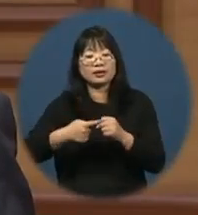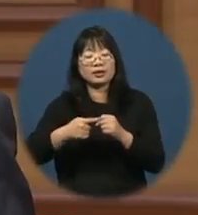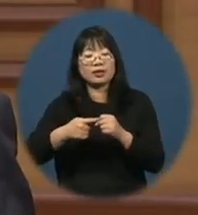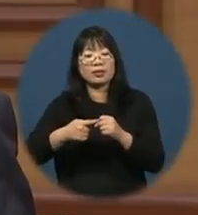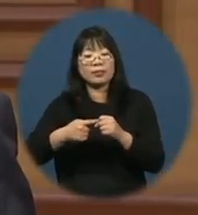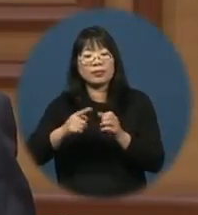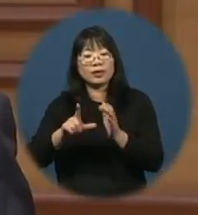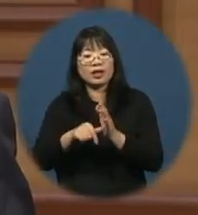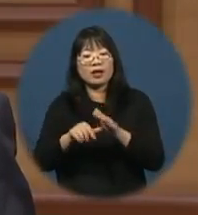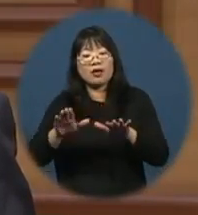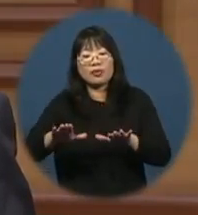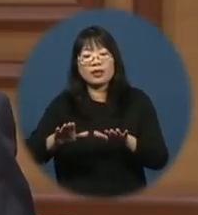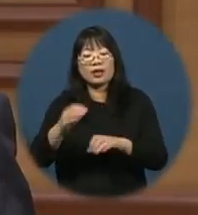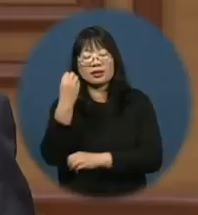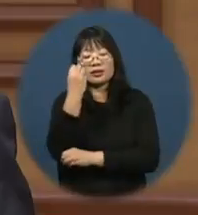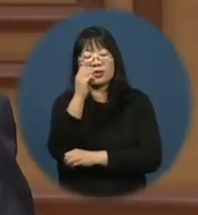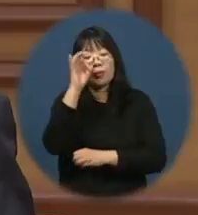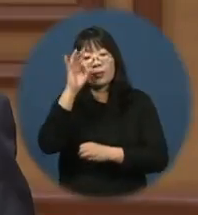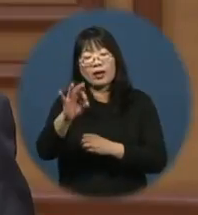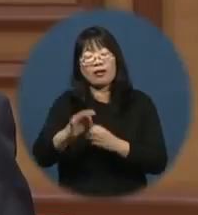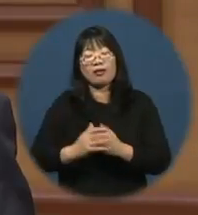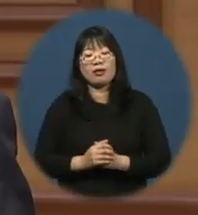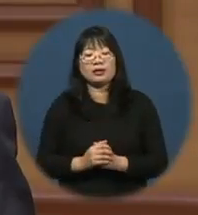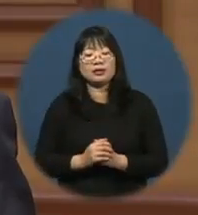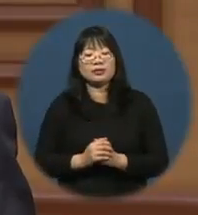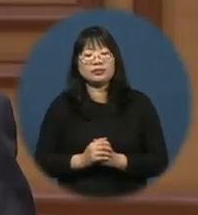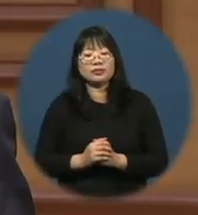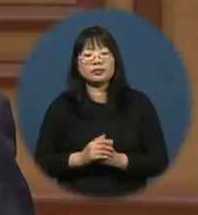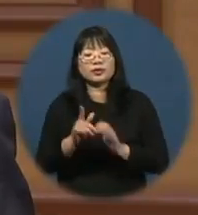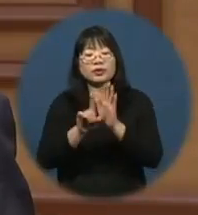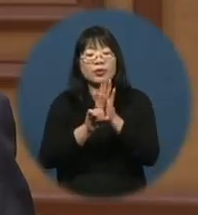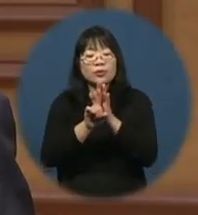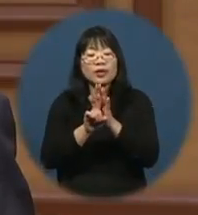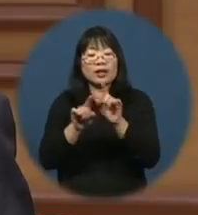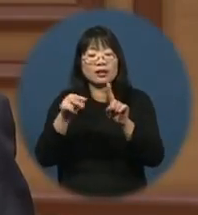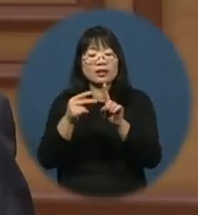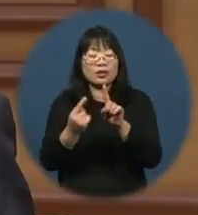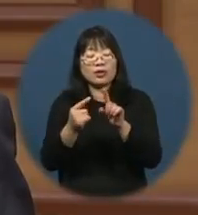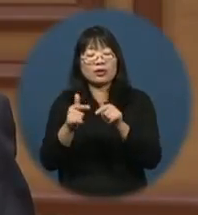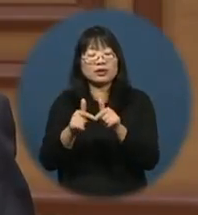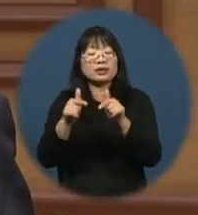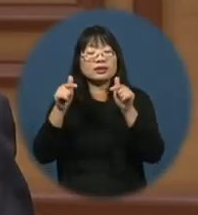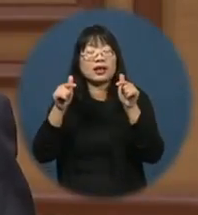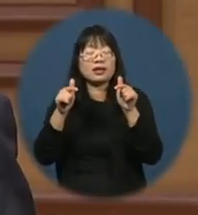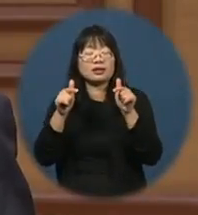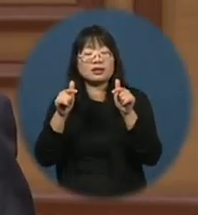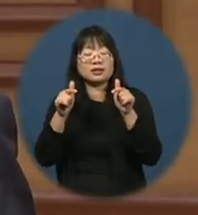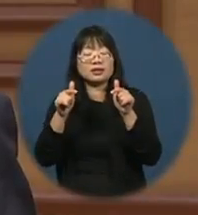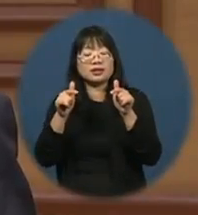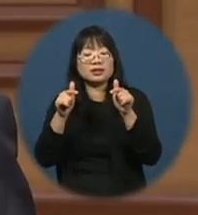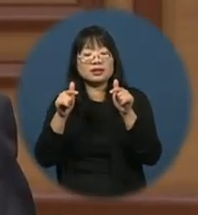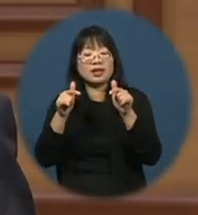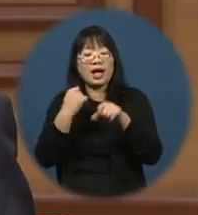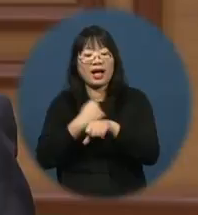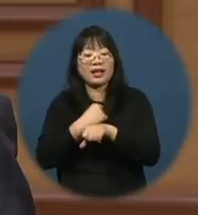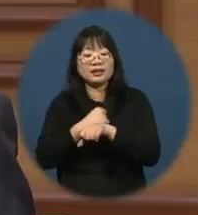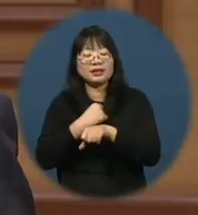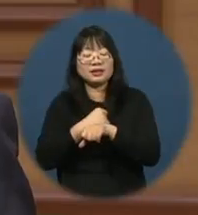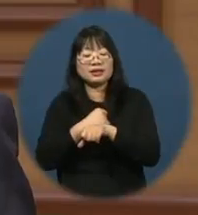2100년에 현재를 기준으로 해서 약 온도시 1도씨 상승을